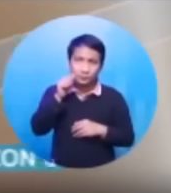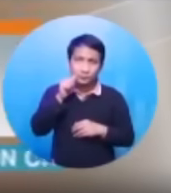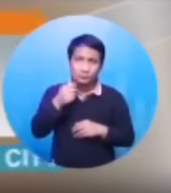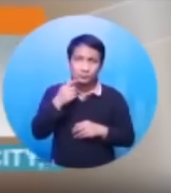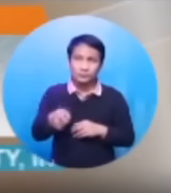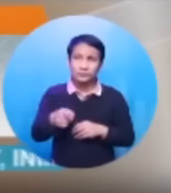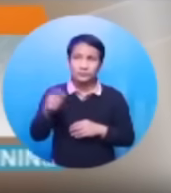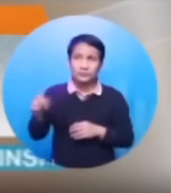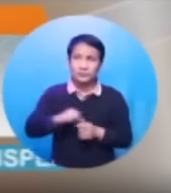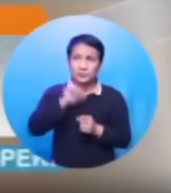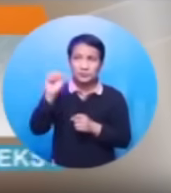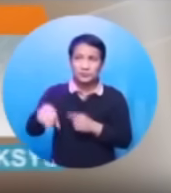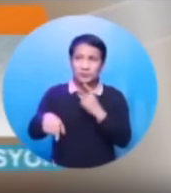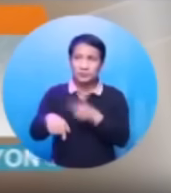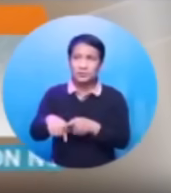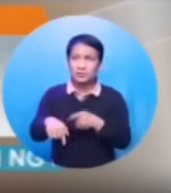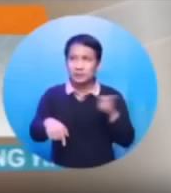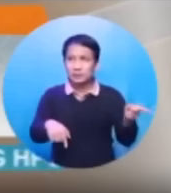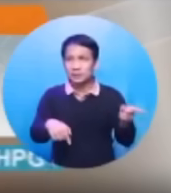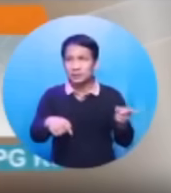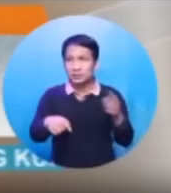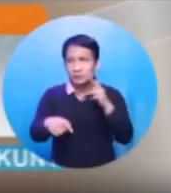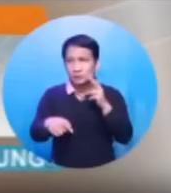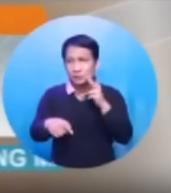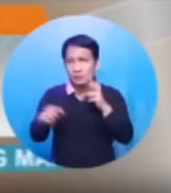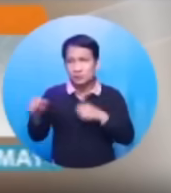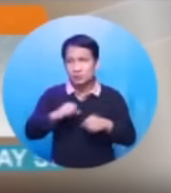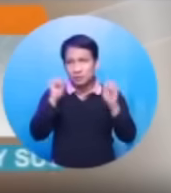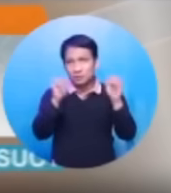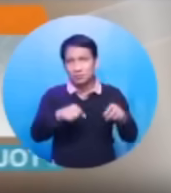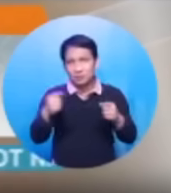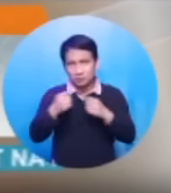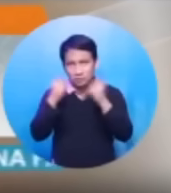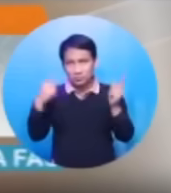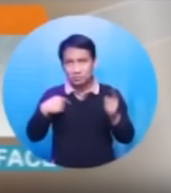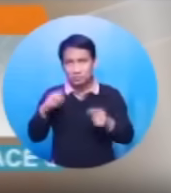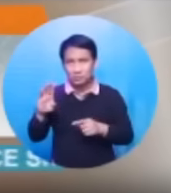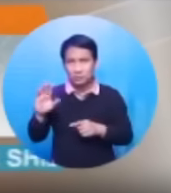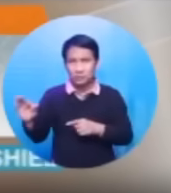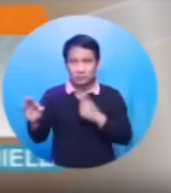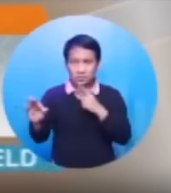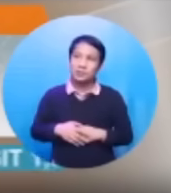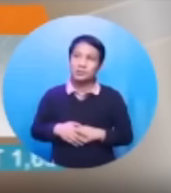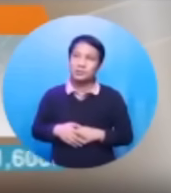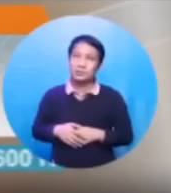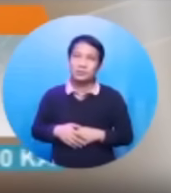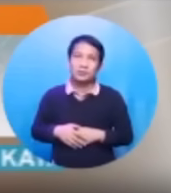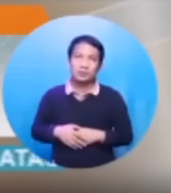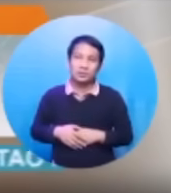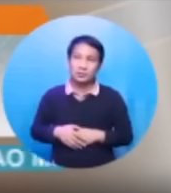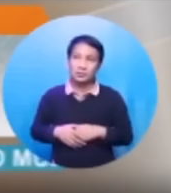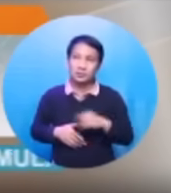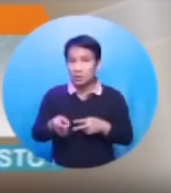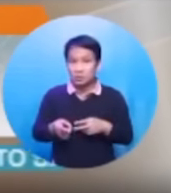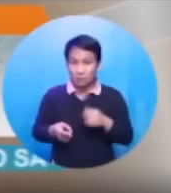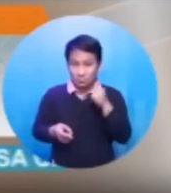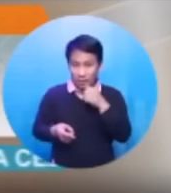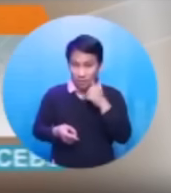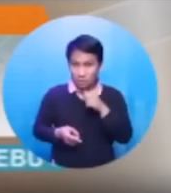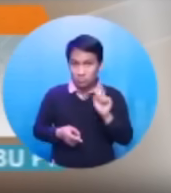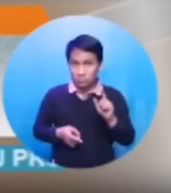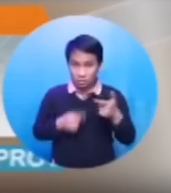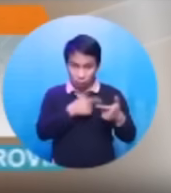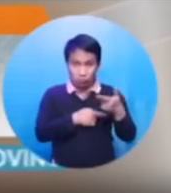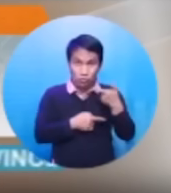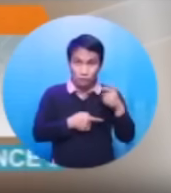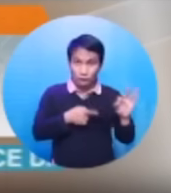pala sa higaan ito. Si Veronica, natural mag-react yung kanyang boyfriend kasi nakita yung pagbabalibag mo sa kanya. Ito po,